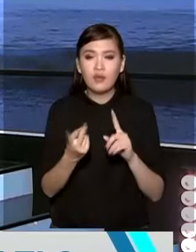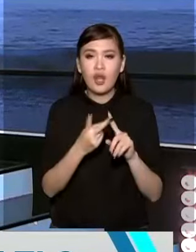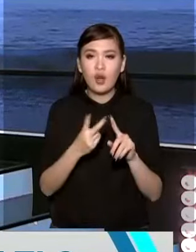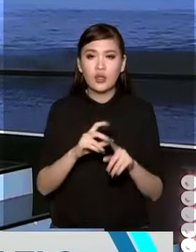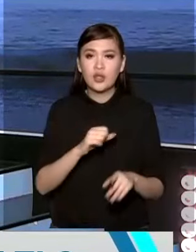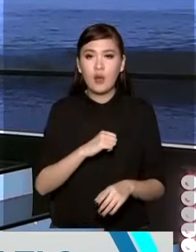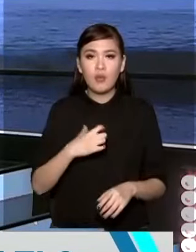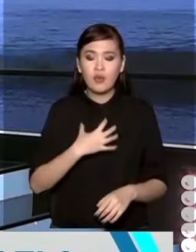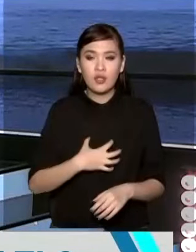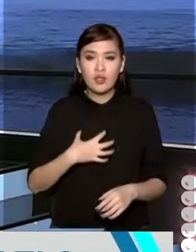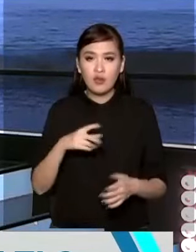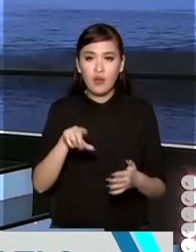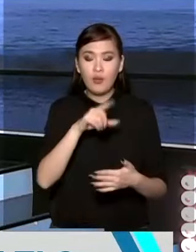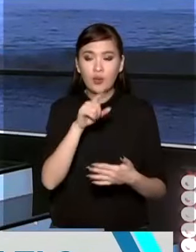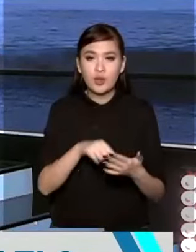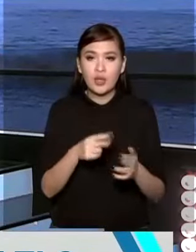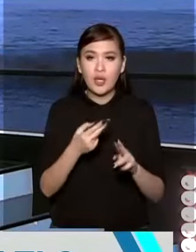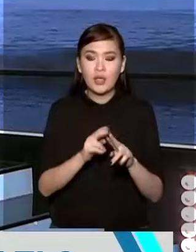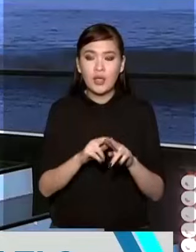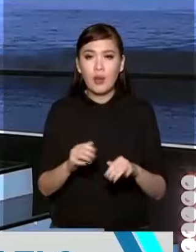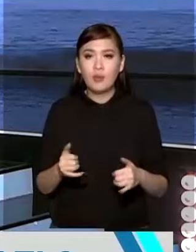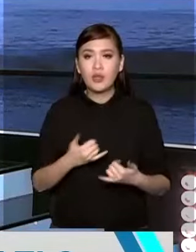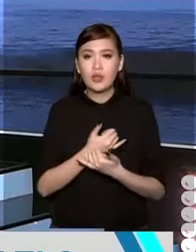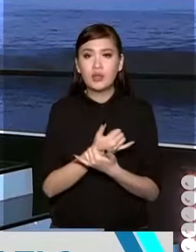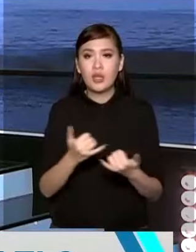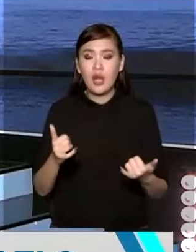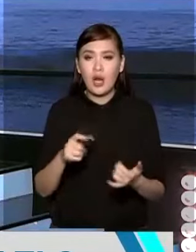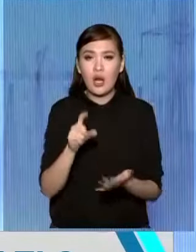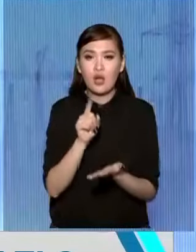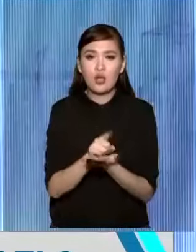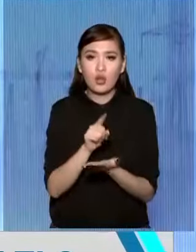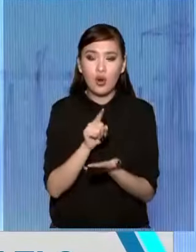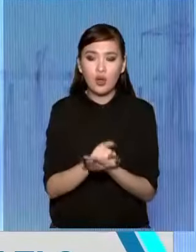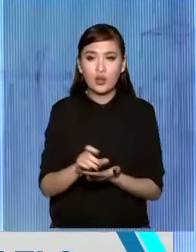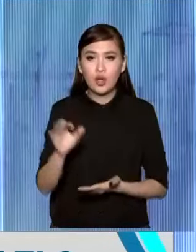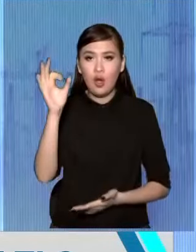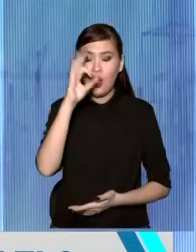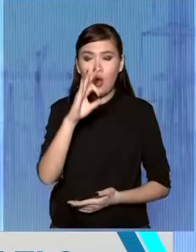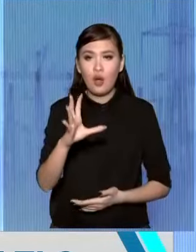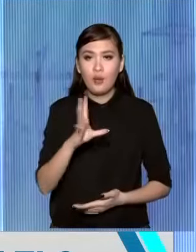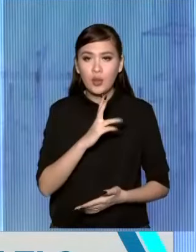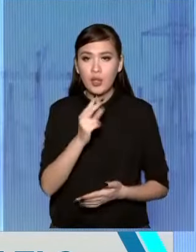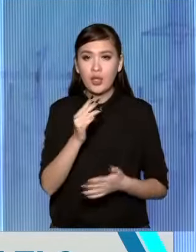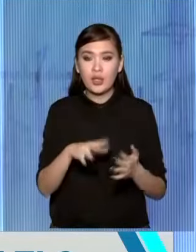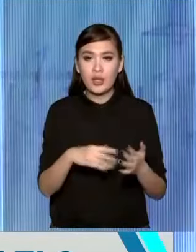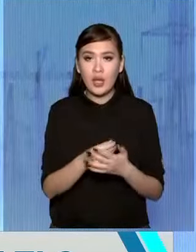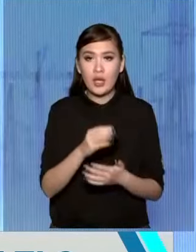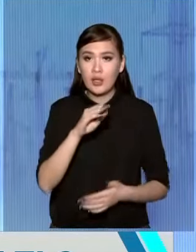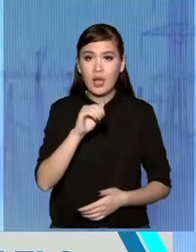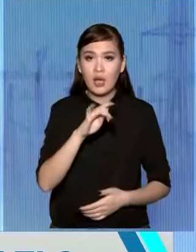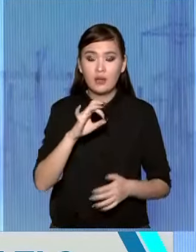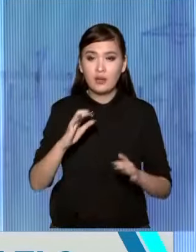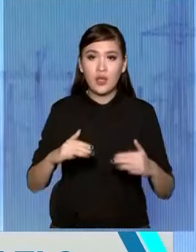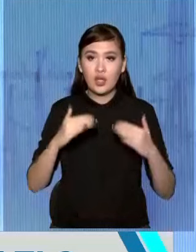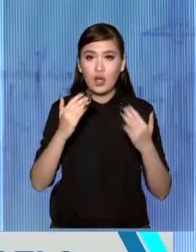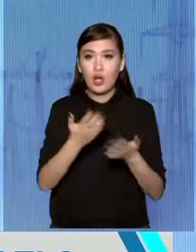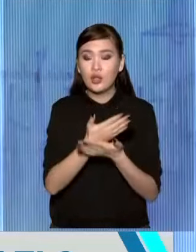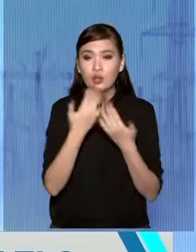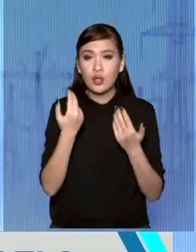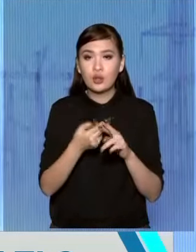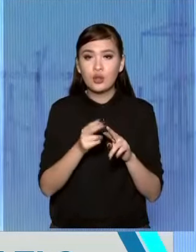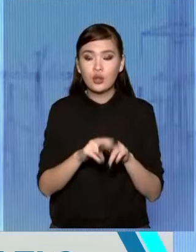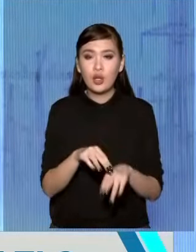тоже, это предоставление льготного финансирования. Если уж мы тарифы не даем поднимать, ну давайте тогда